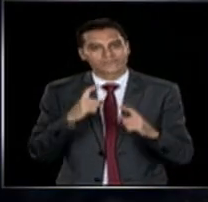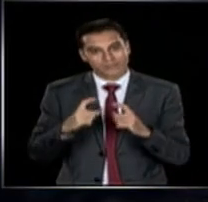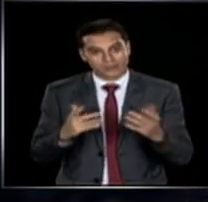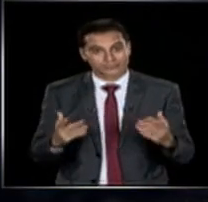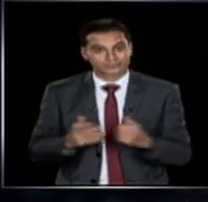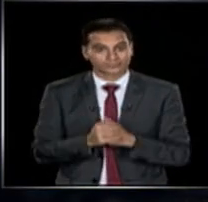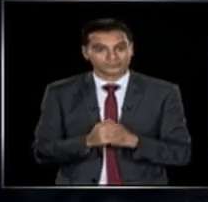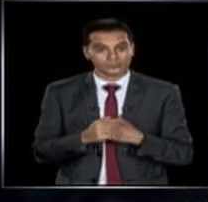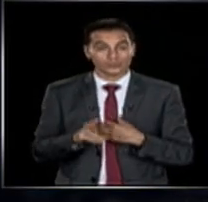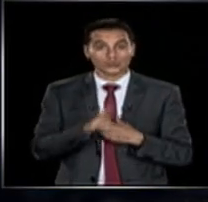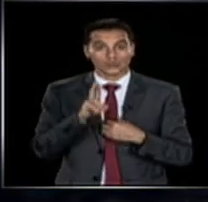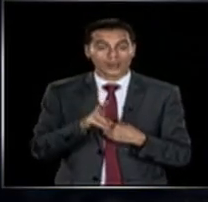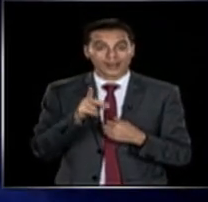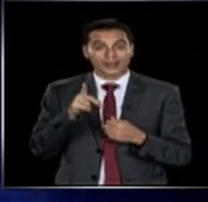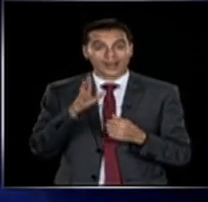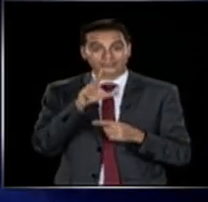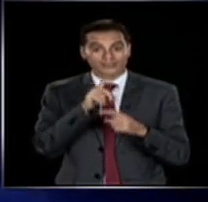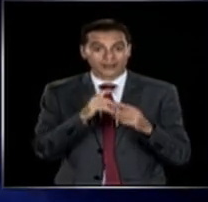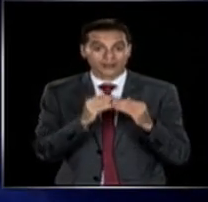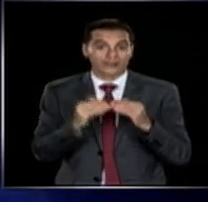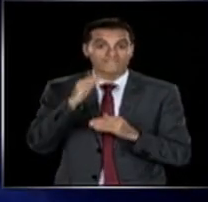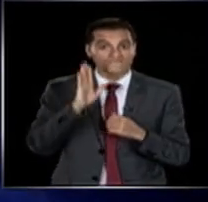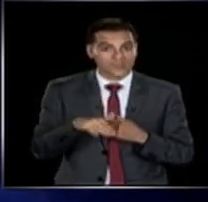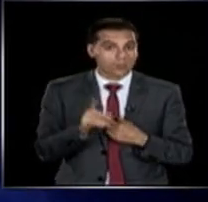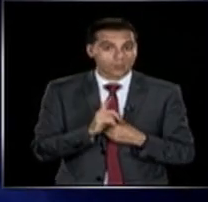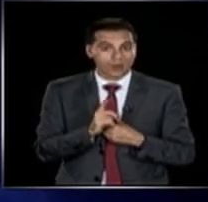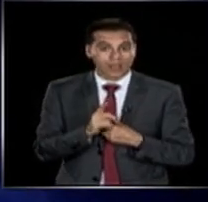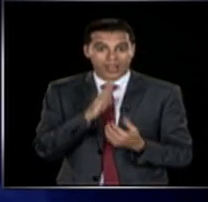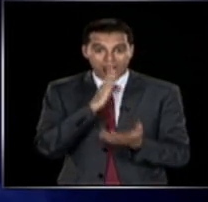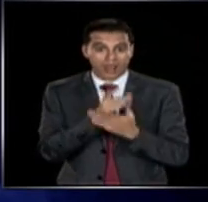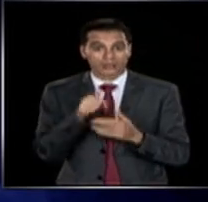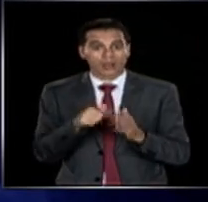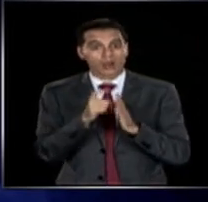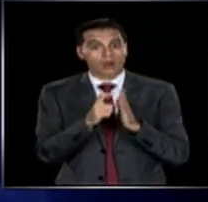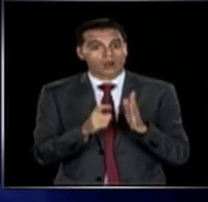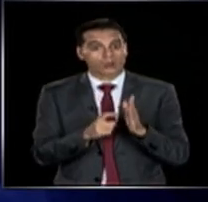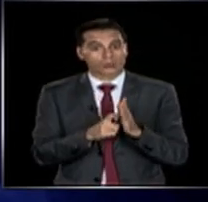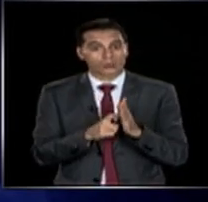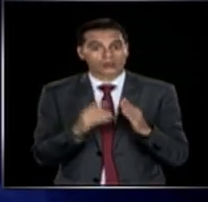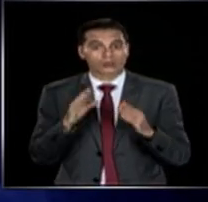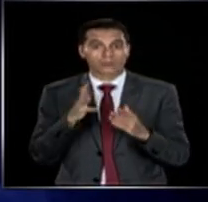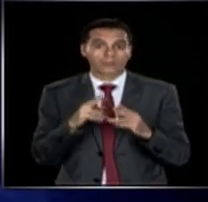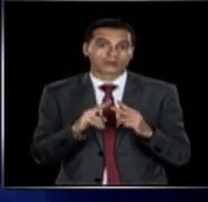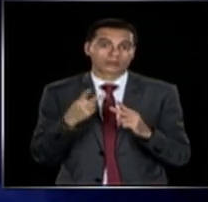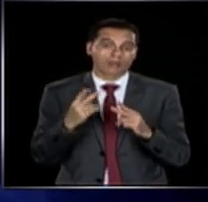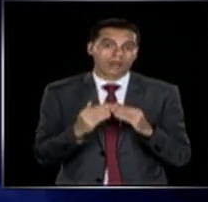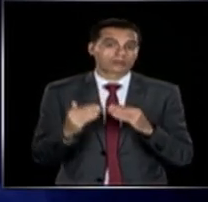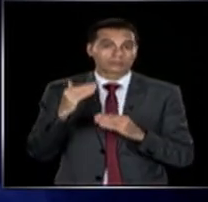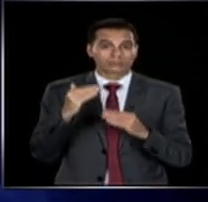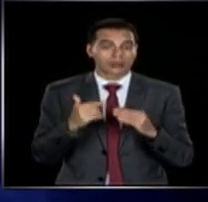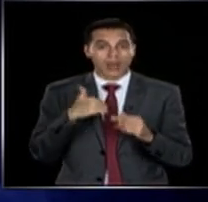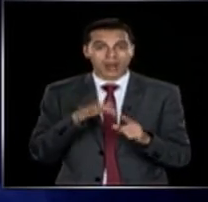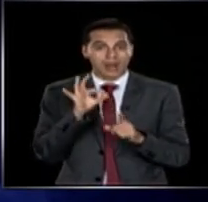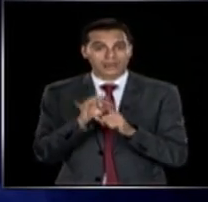في سبيل ان احنا نعدي 5%؟ الحقيقة دي قوانين قابلة للتغيير، وهدفنا من